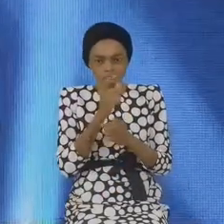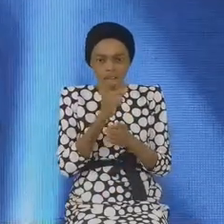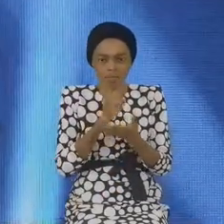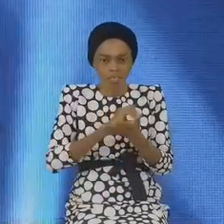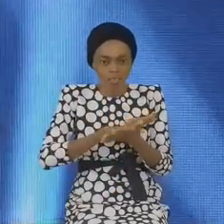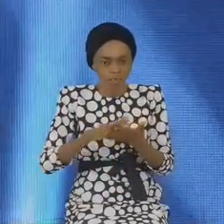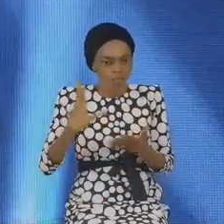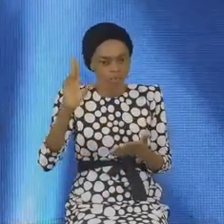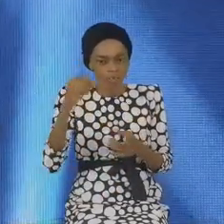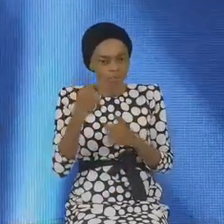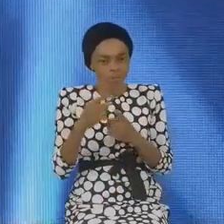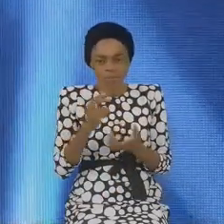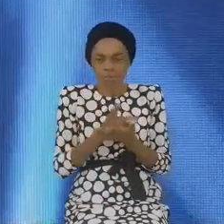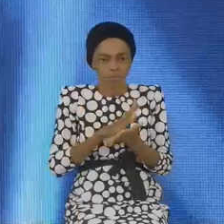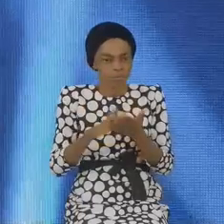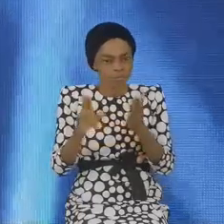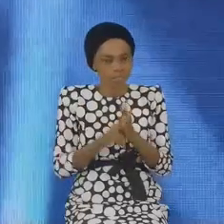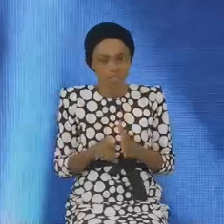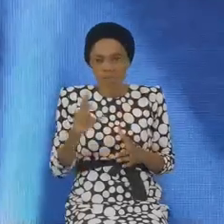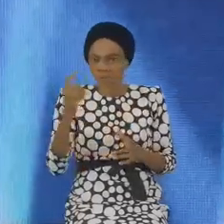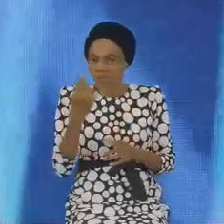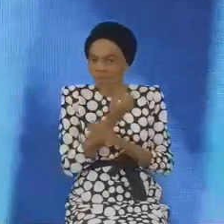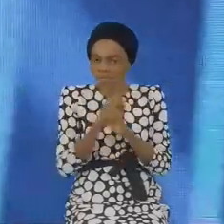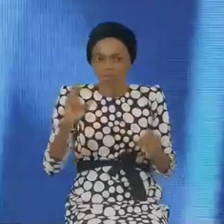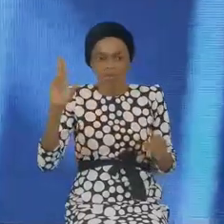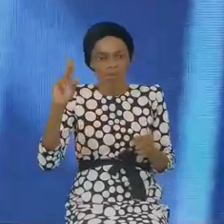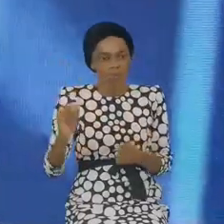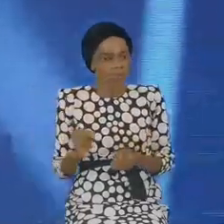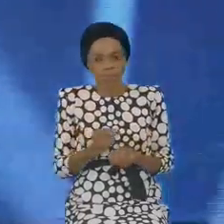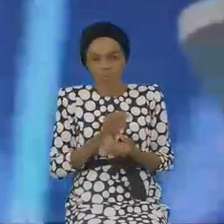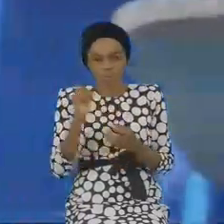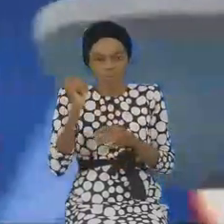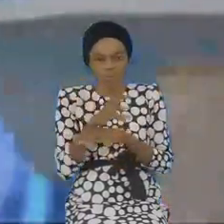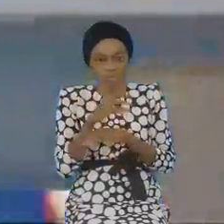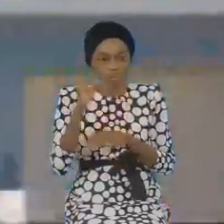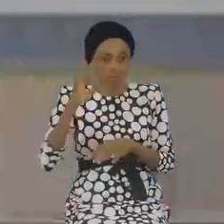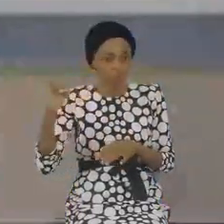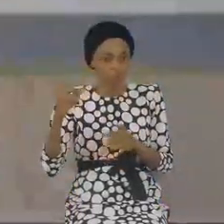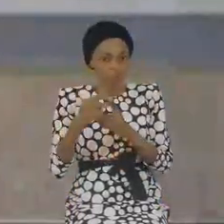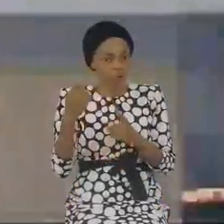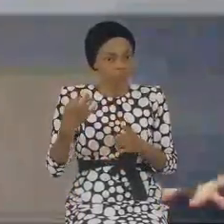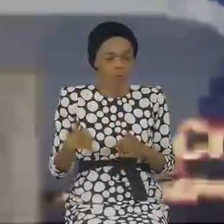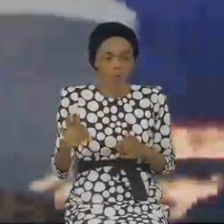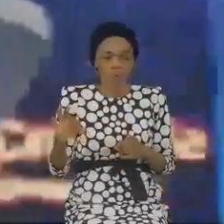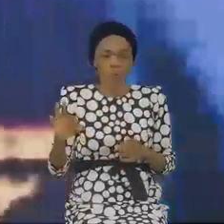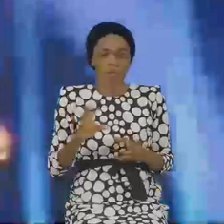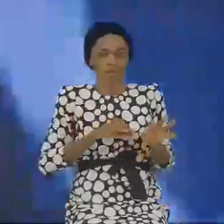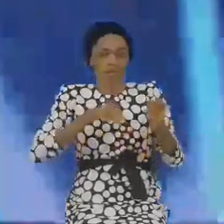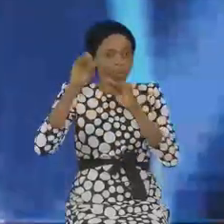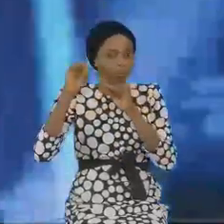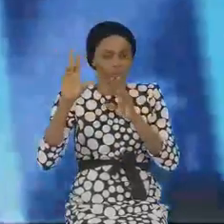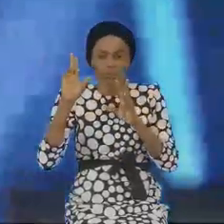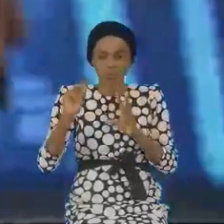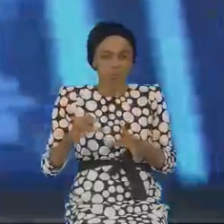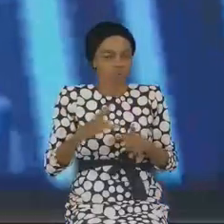message de sainteté? Est-ce que c'est seulement le salut? Est-ce qu'il n'y a pas de message de l'enlèvement là-bas? Est-ce qu'il n'y a pas de message de guérison? Est-ce qu'il n'y a pas de message de délivrance